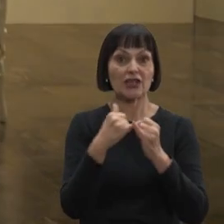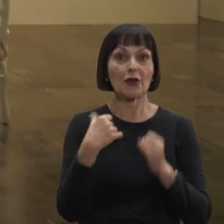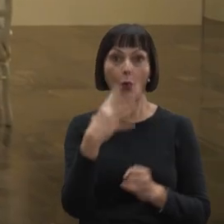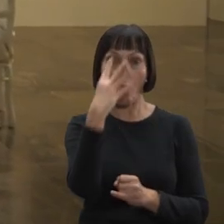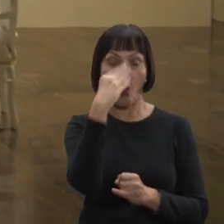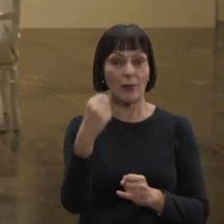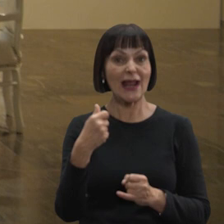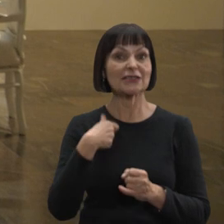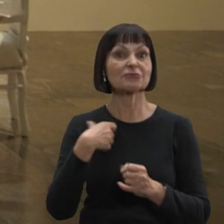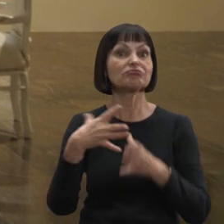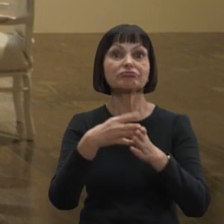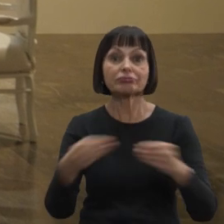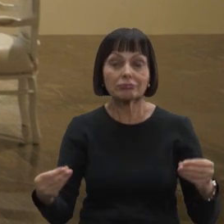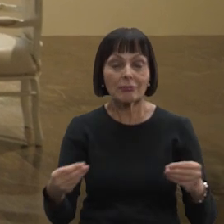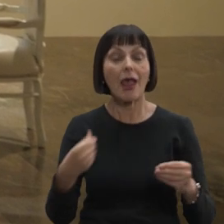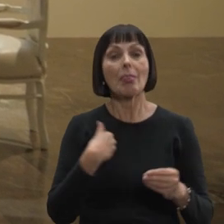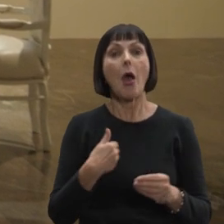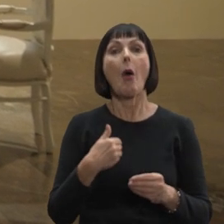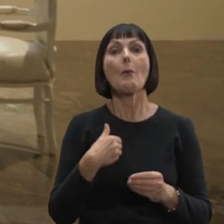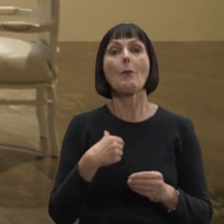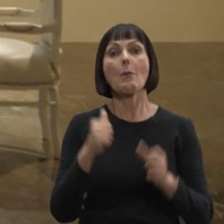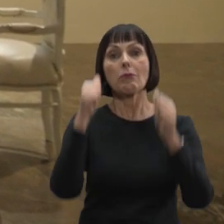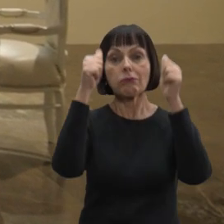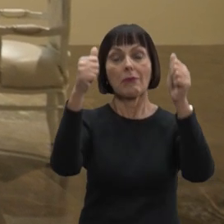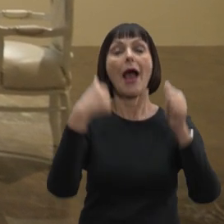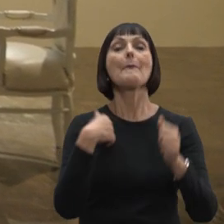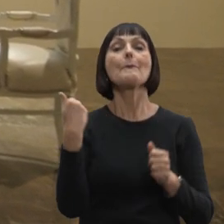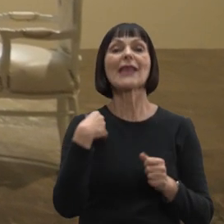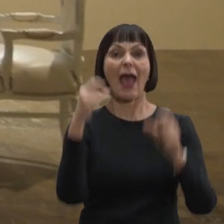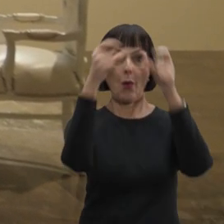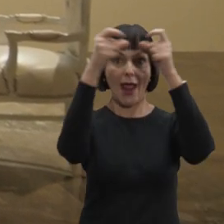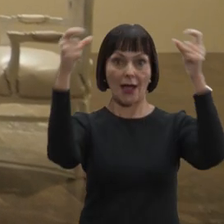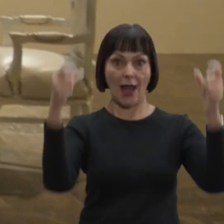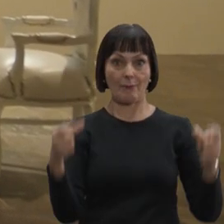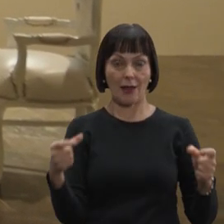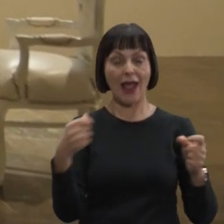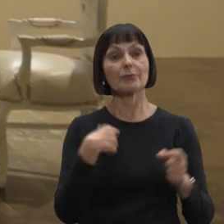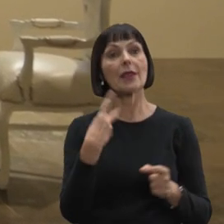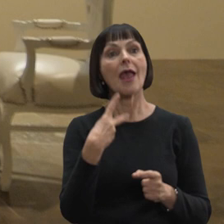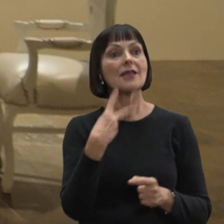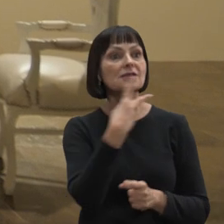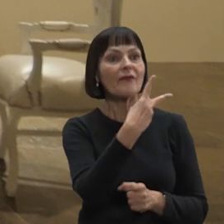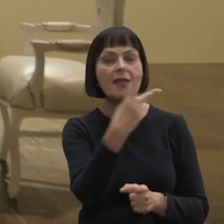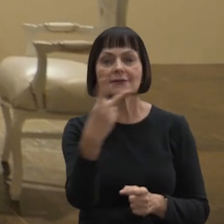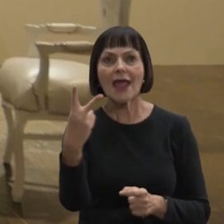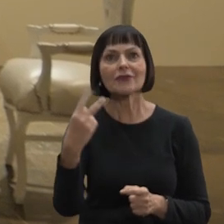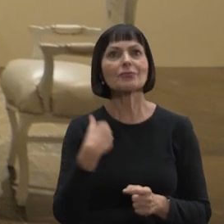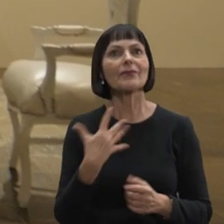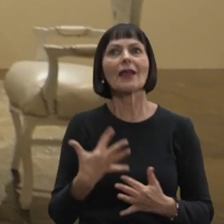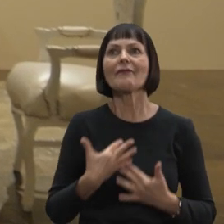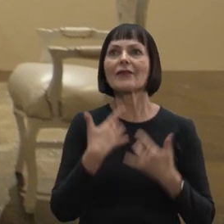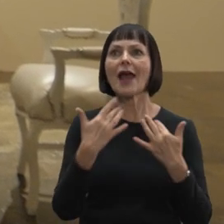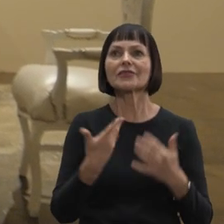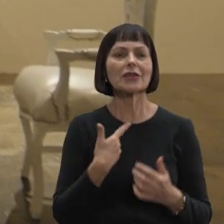zaginął, a wiemy, że był, powiesiliśmy jedynie małą białą ramkę, tak żeby dać zwiedzającym